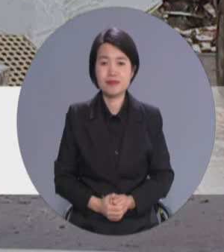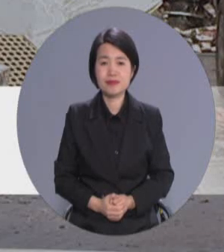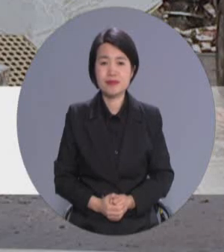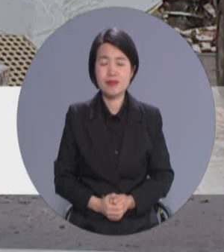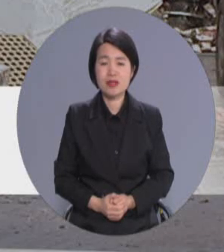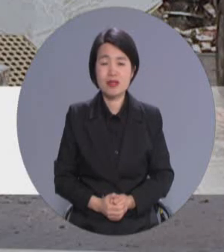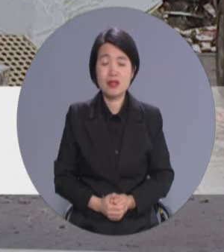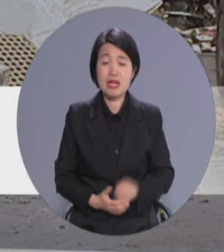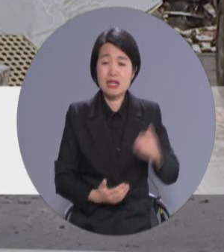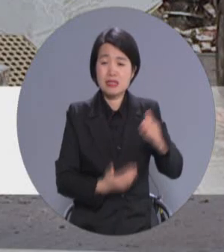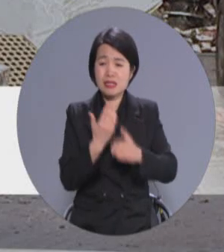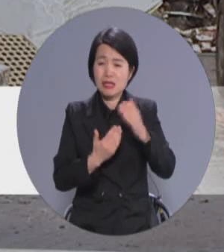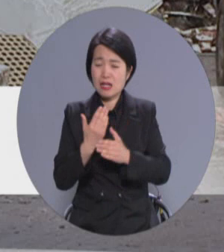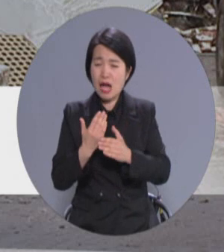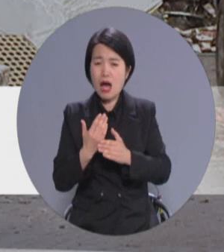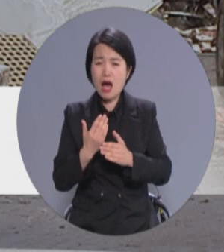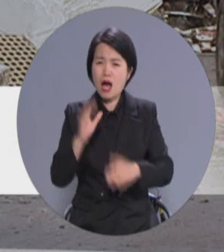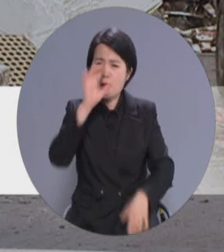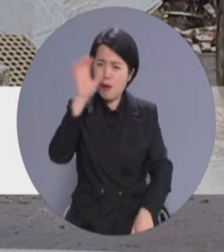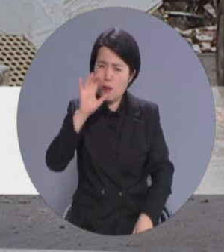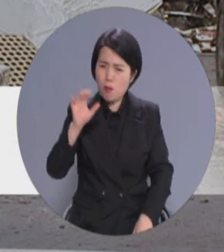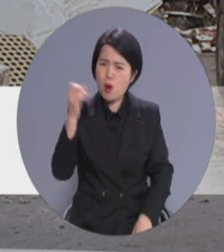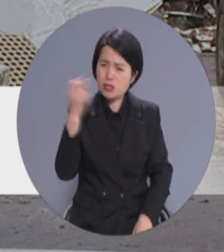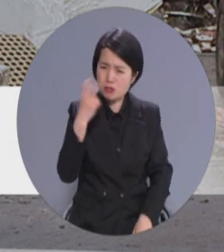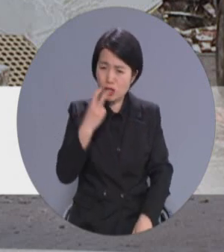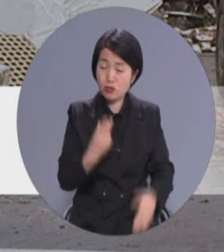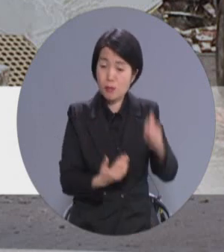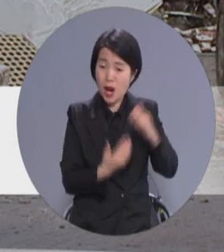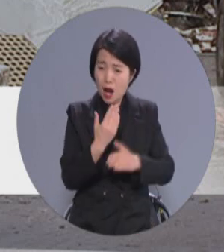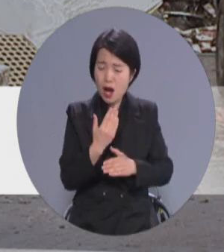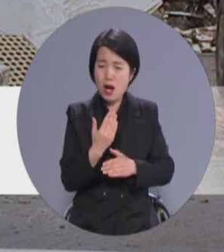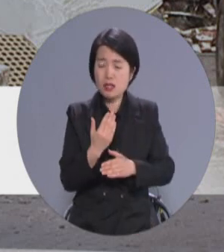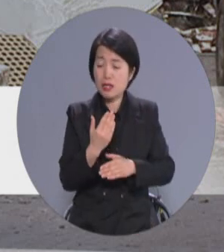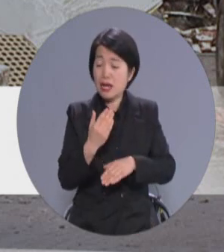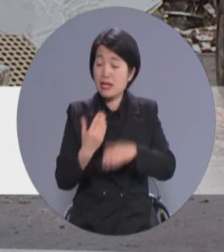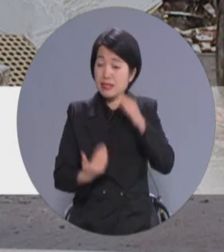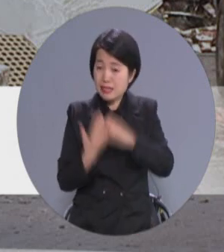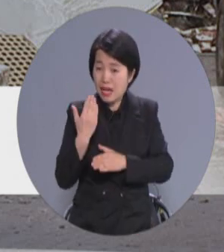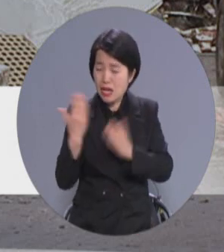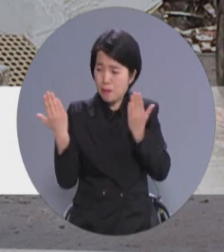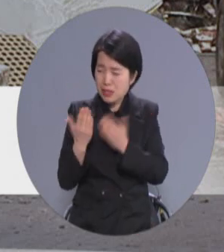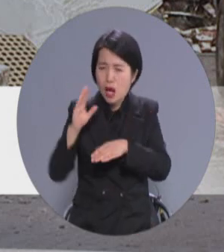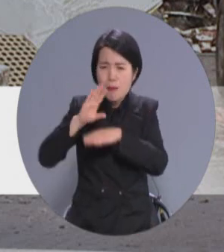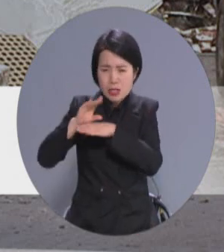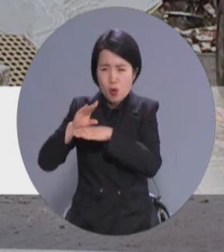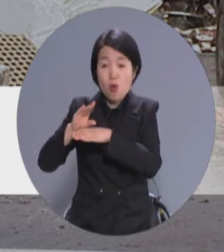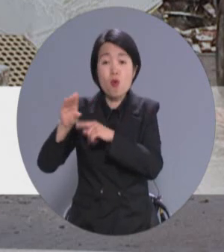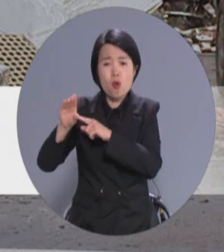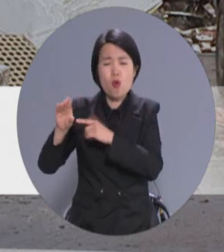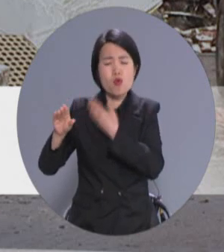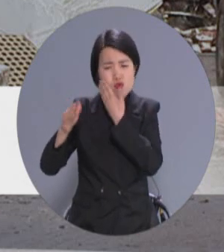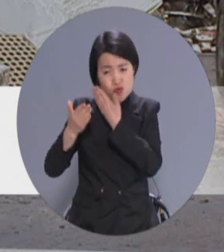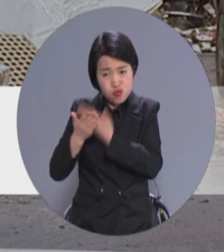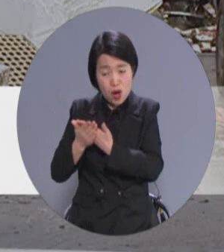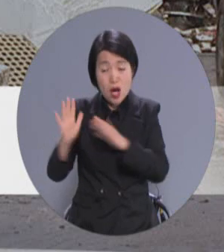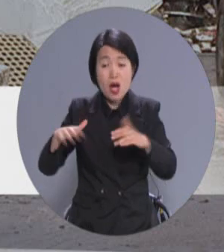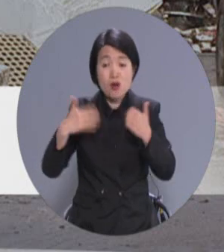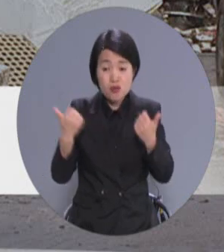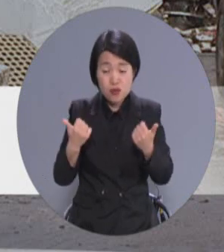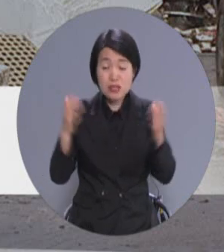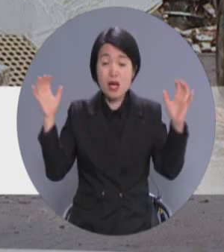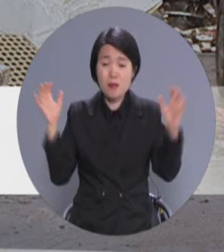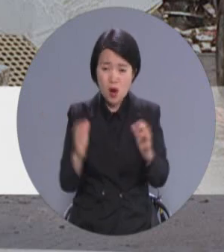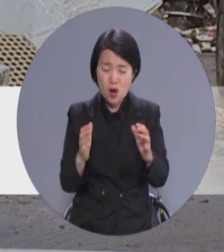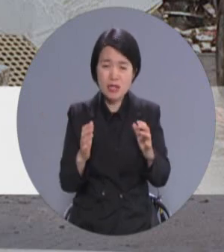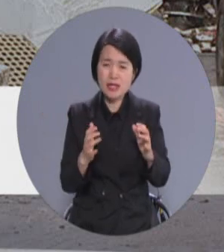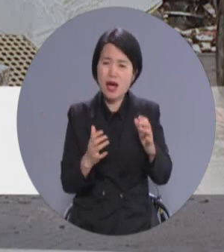재난이 일상화되고 불확실성도 커짐에 따라 재난방송의 중요성이 커지고 있습니다. 국회에서 국지화되는